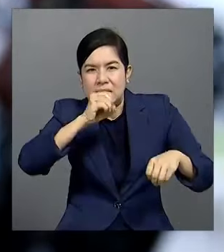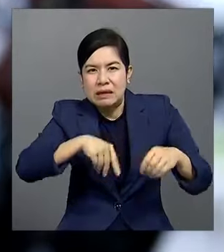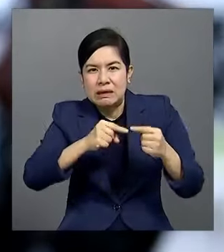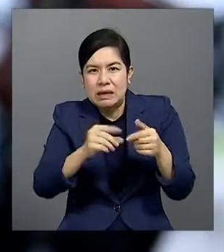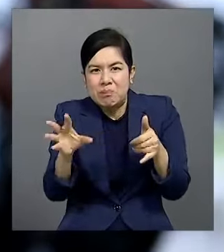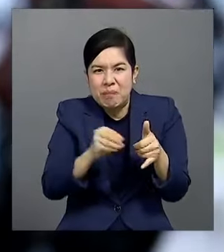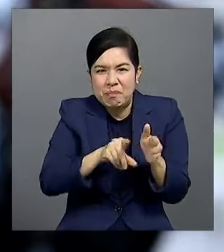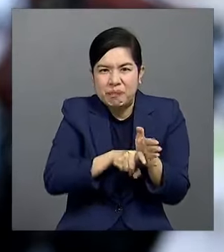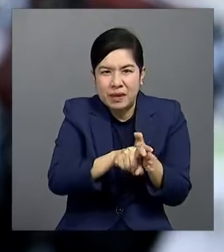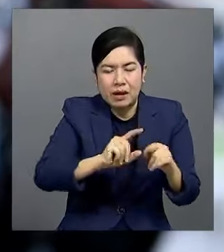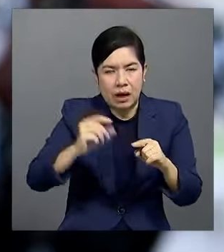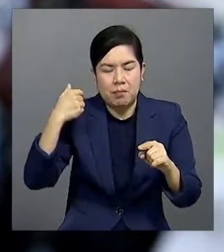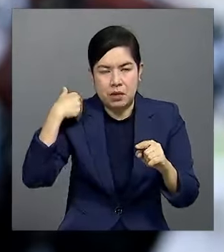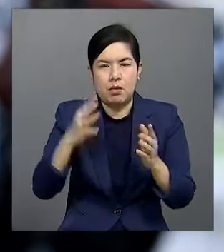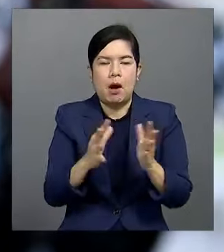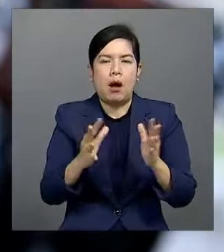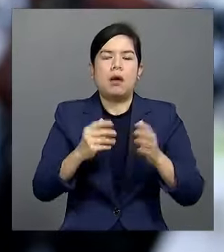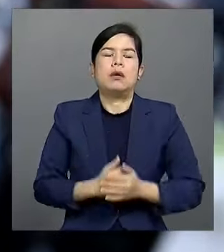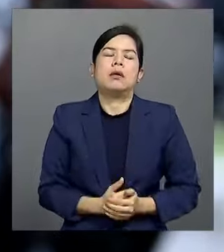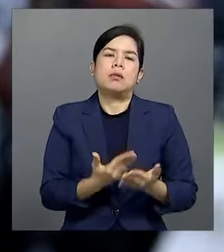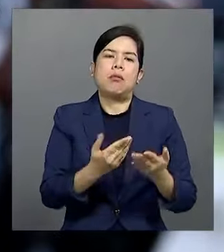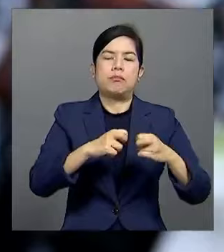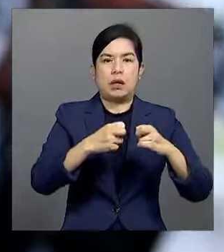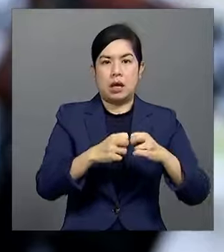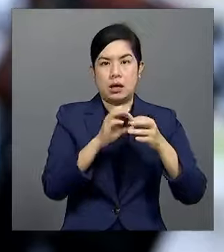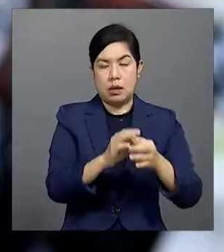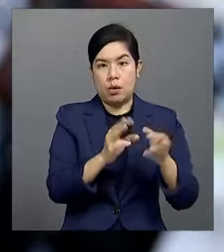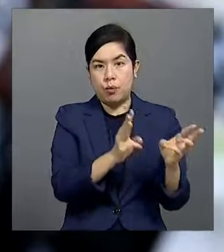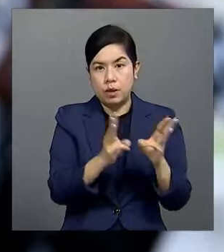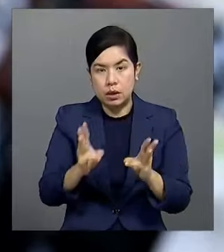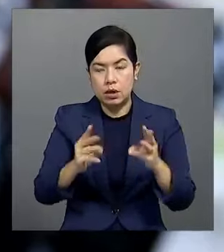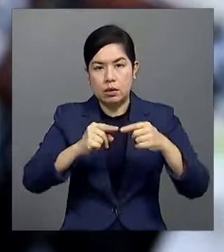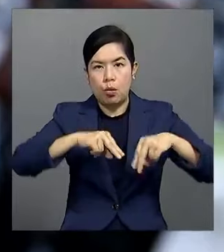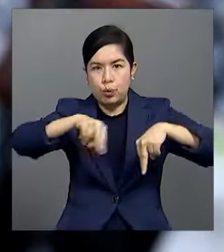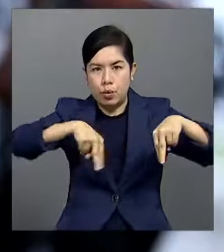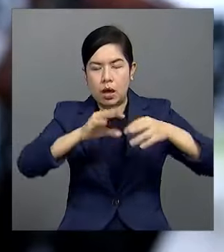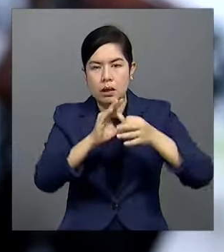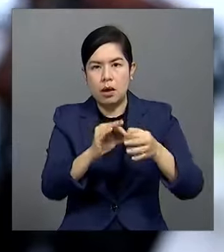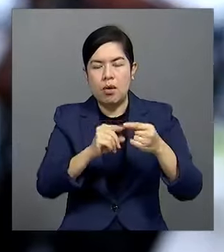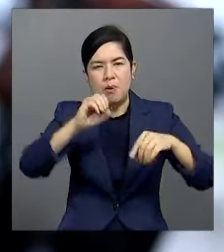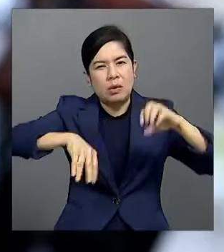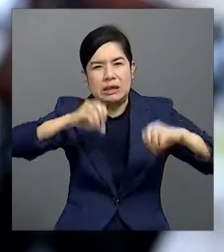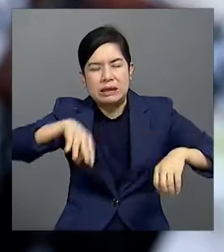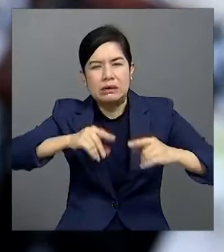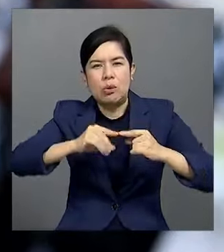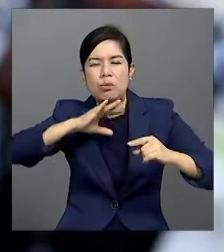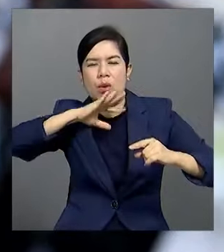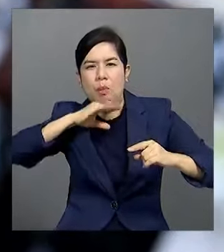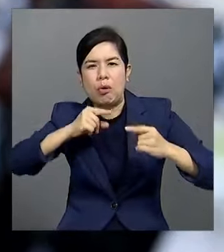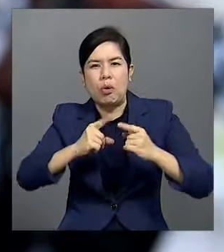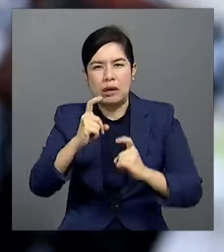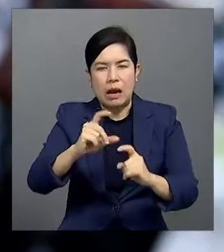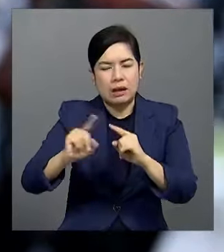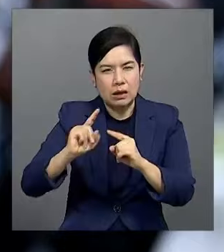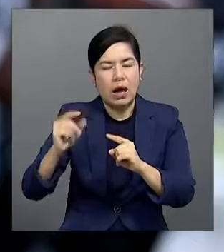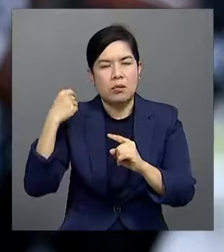การจัดการปัญหาขยะพลาสติกในบ้านเรานะคะซึ่งก่อนหน้านี้ก็มีแนวโน้มที่จะดีขึ้นแล้วอาจจะกลับไปอยู่ในจุดที่ประเทศไทยกลับมา